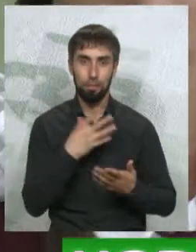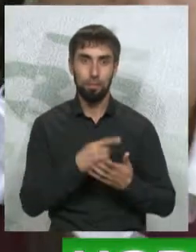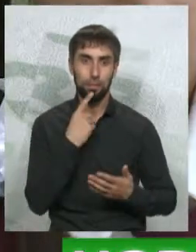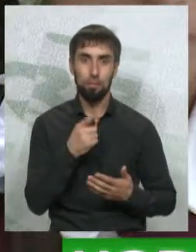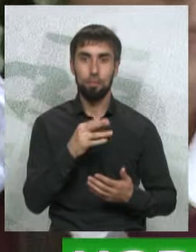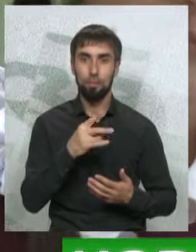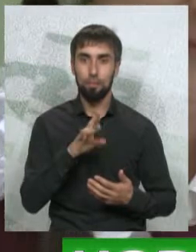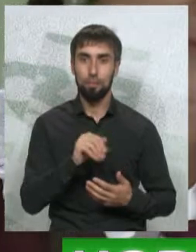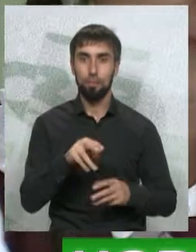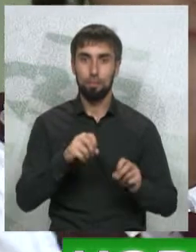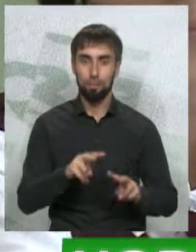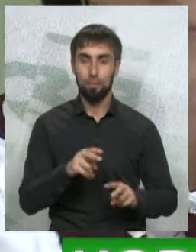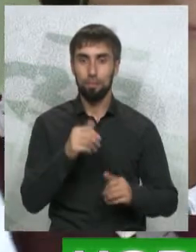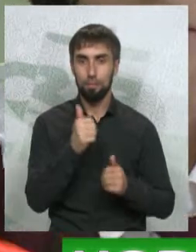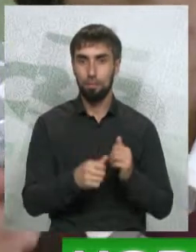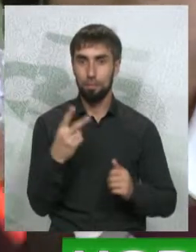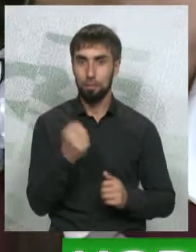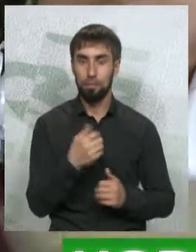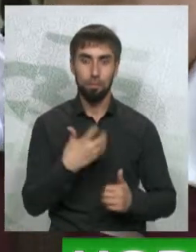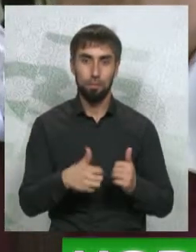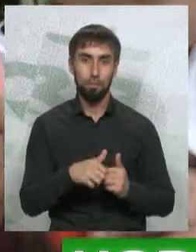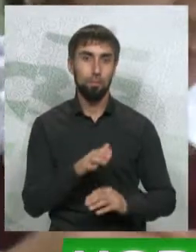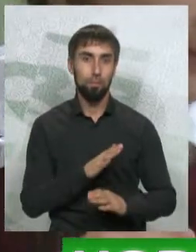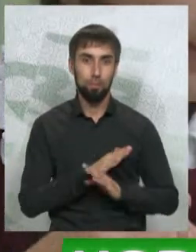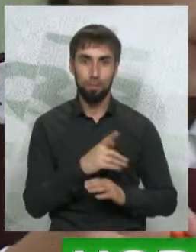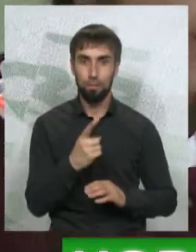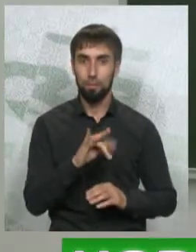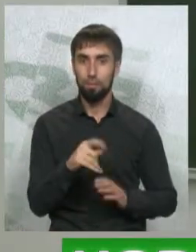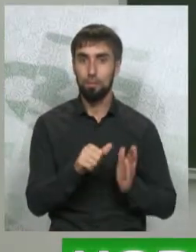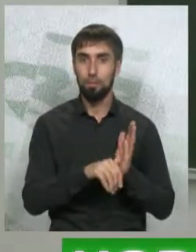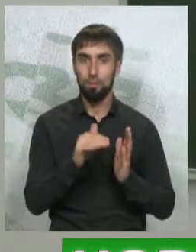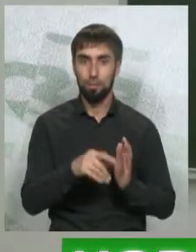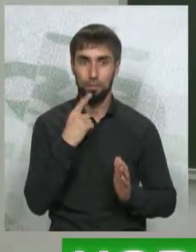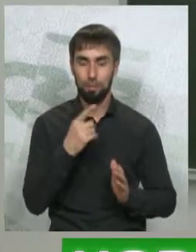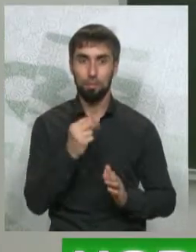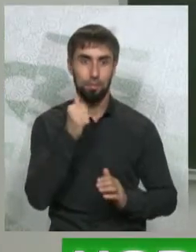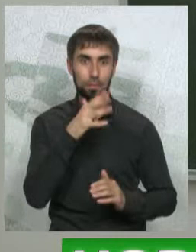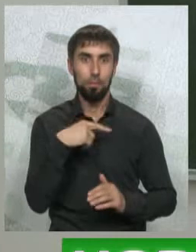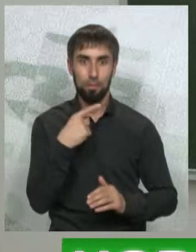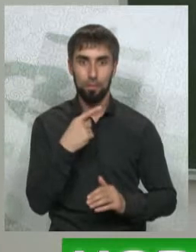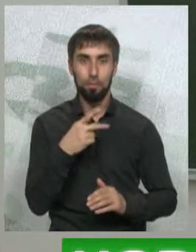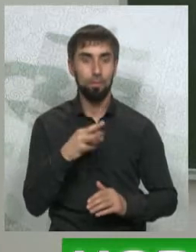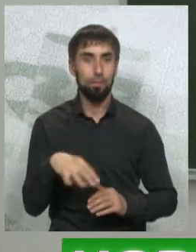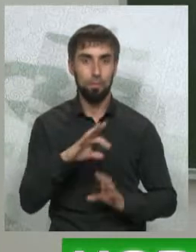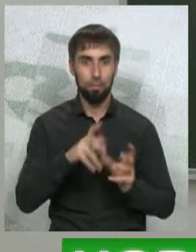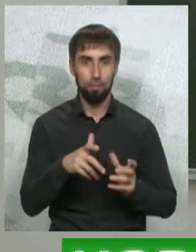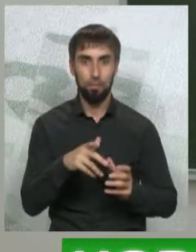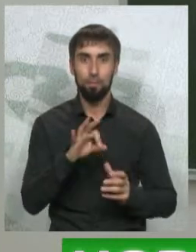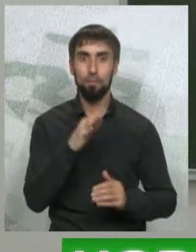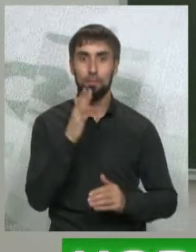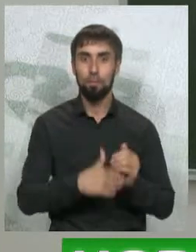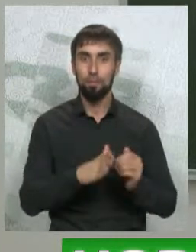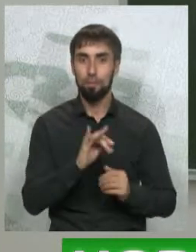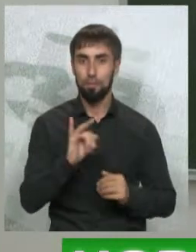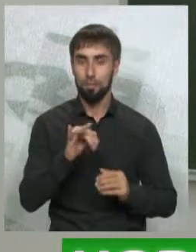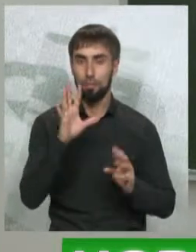По оценкам специалистов, каждые 2 недели в среднем умирает 1 из 6 тысяч языков, на которых говорят во всем мире. А к концу века